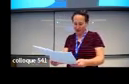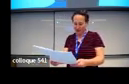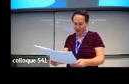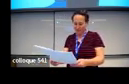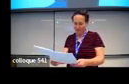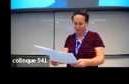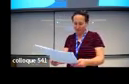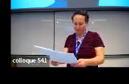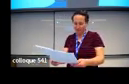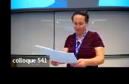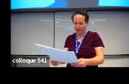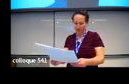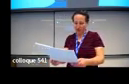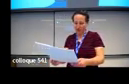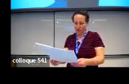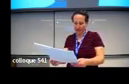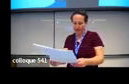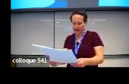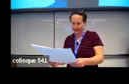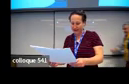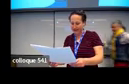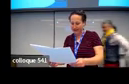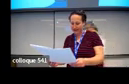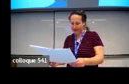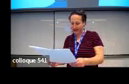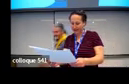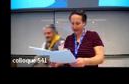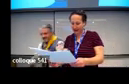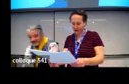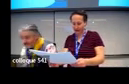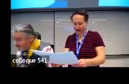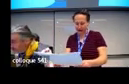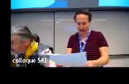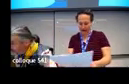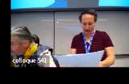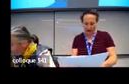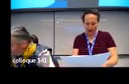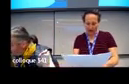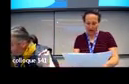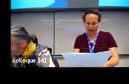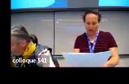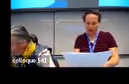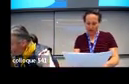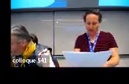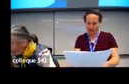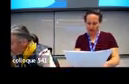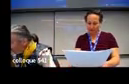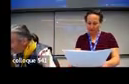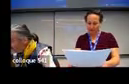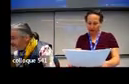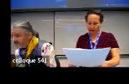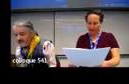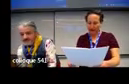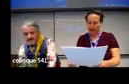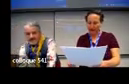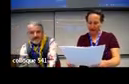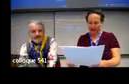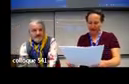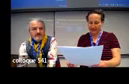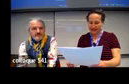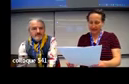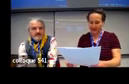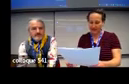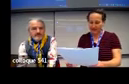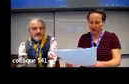présentation de Sonia Dimassi et Yves Langevin, une ressource éducative libre pour